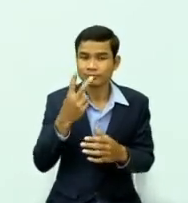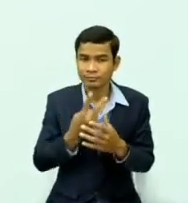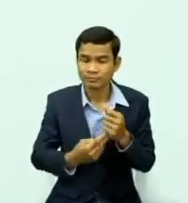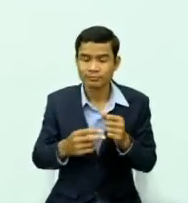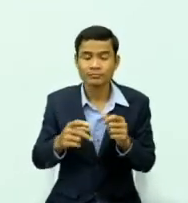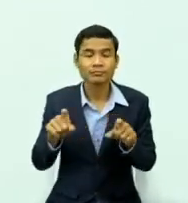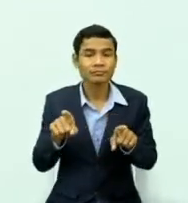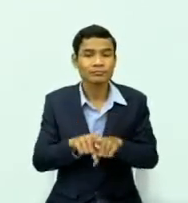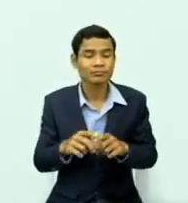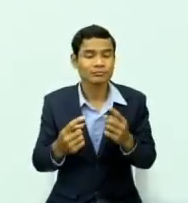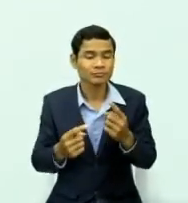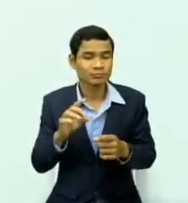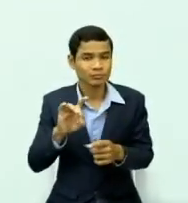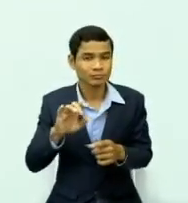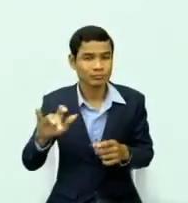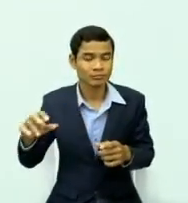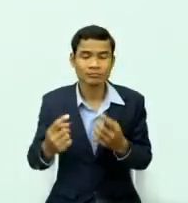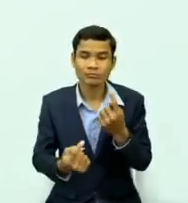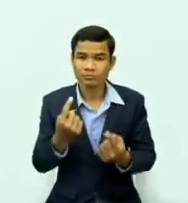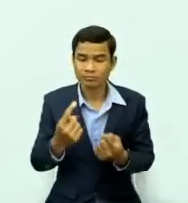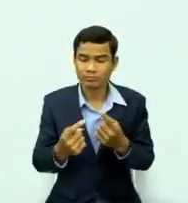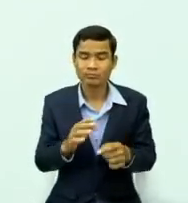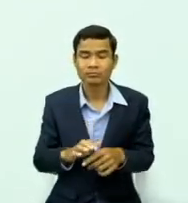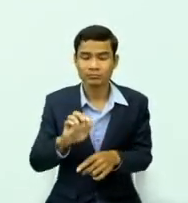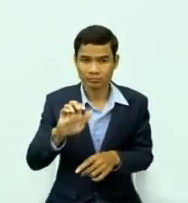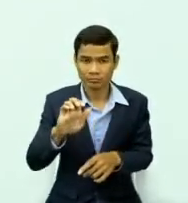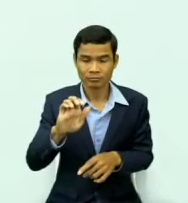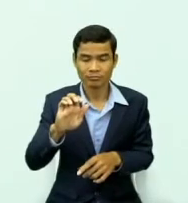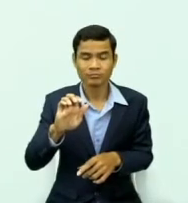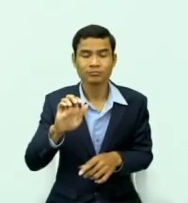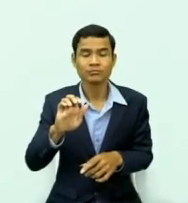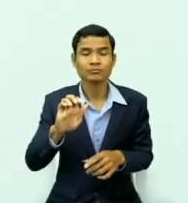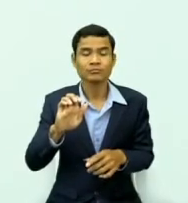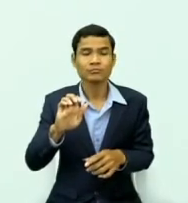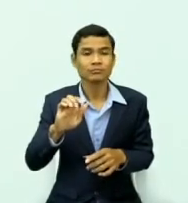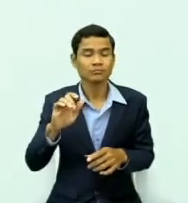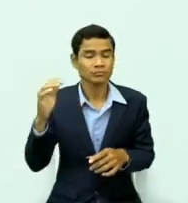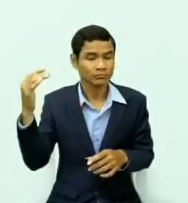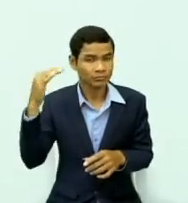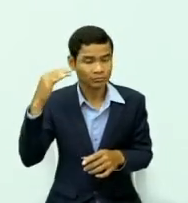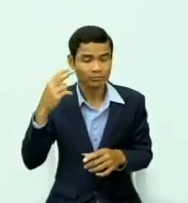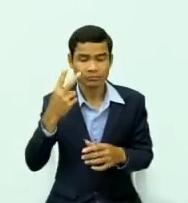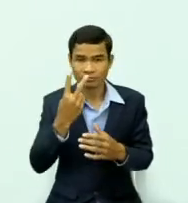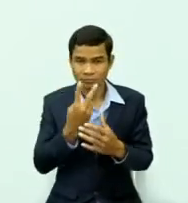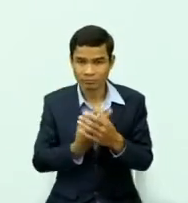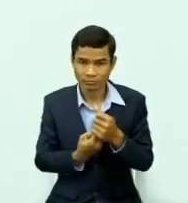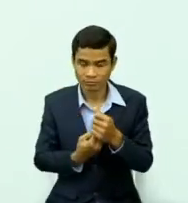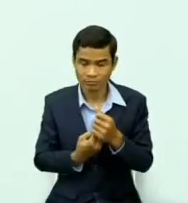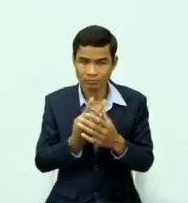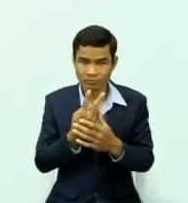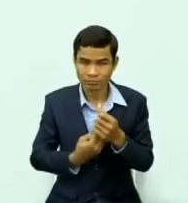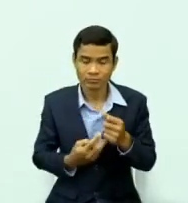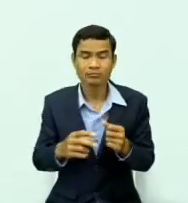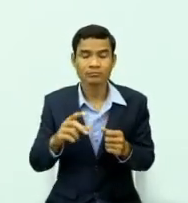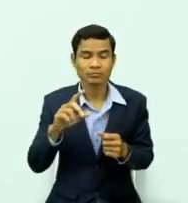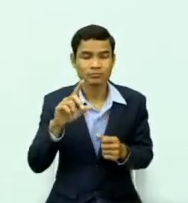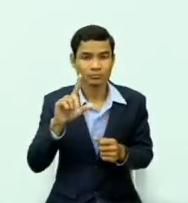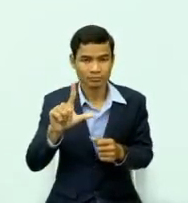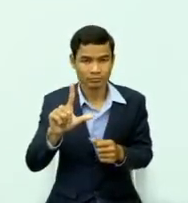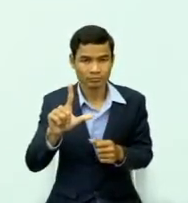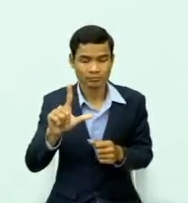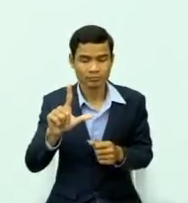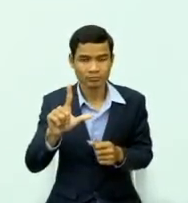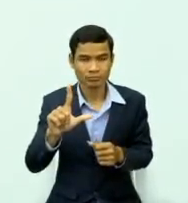ná chà ta chó sao cô nếp chân chân nẹ chờ nè con